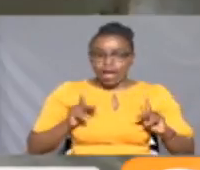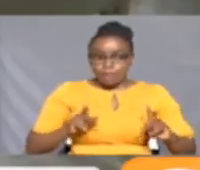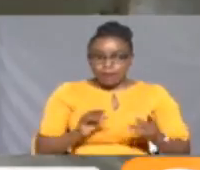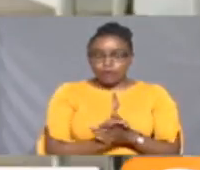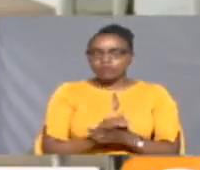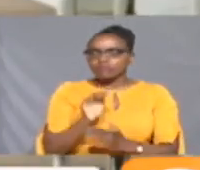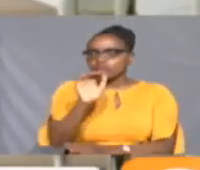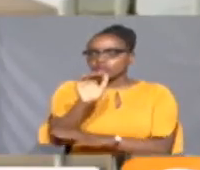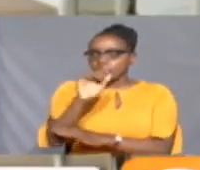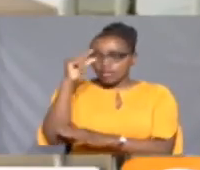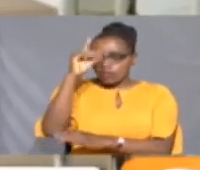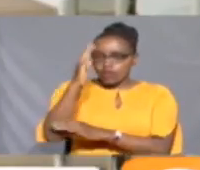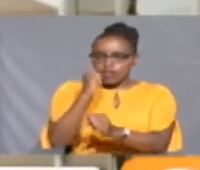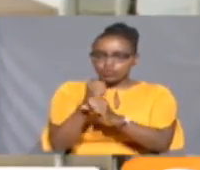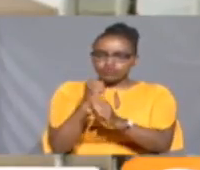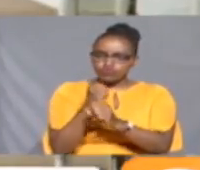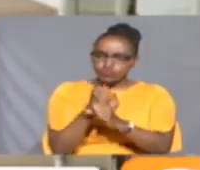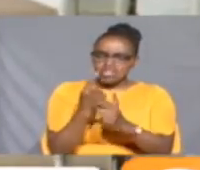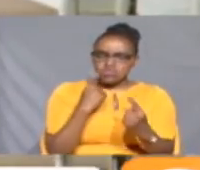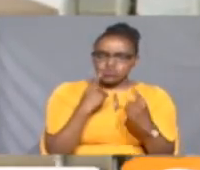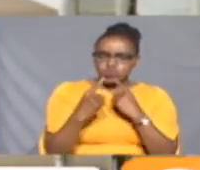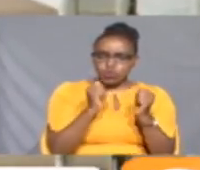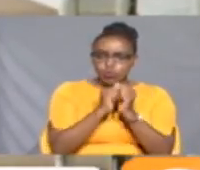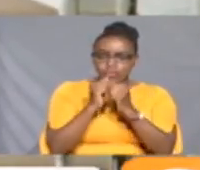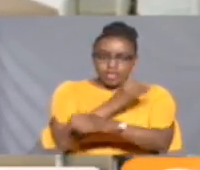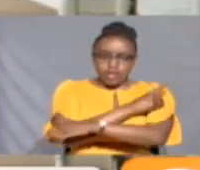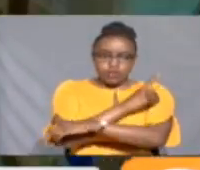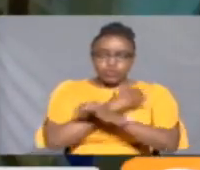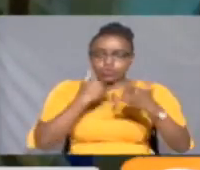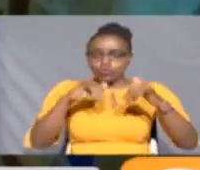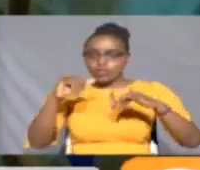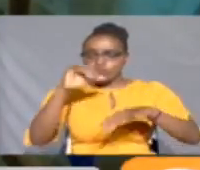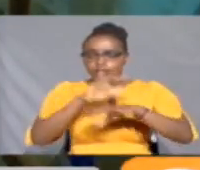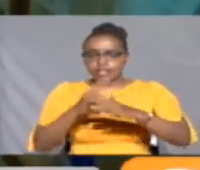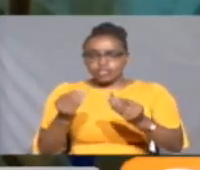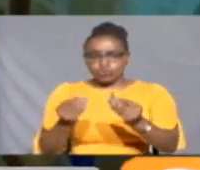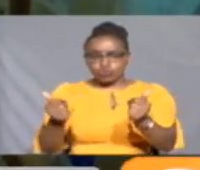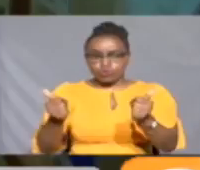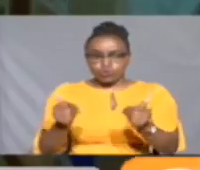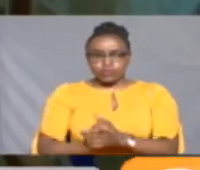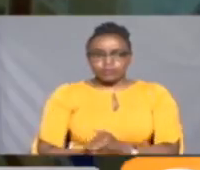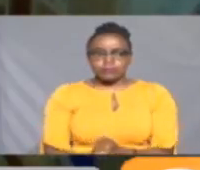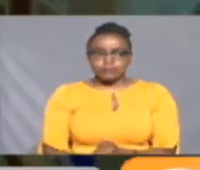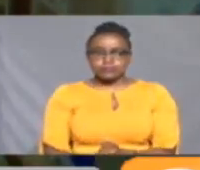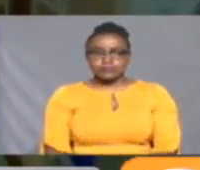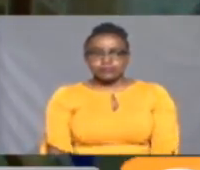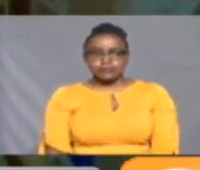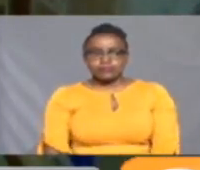kwa gavana Muriithi kufanya mazungumzo na madaktari hao kutafuta suluhu.